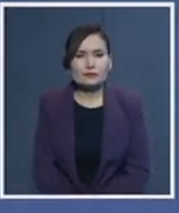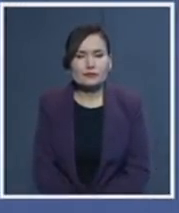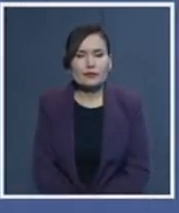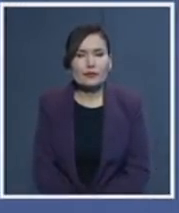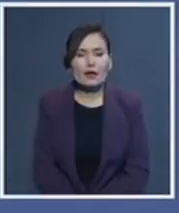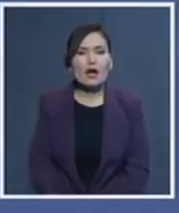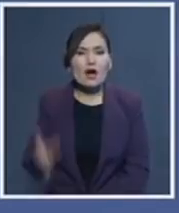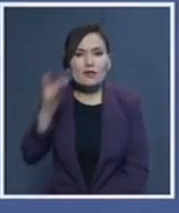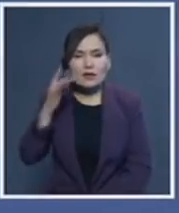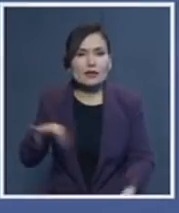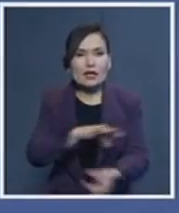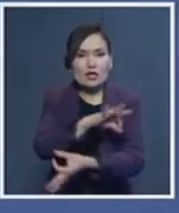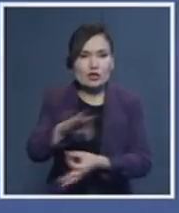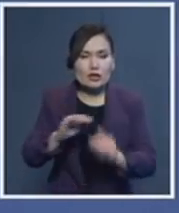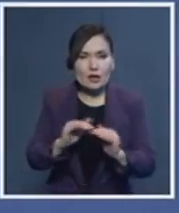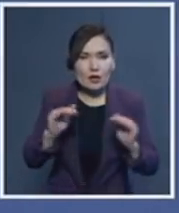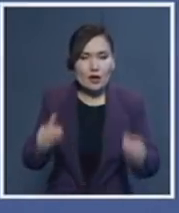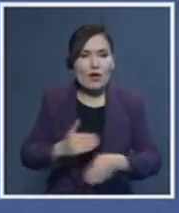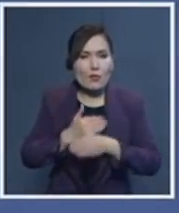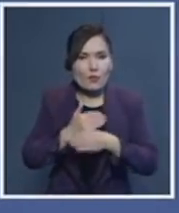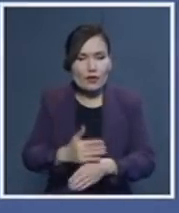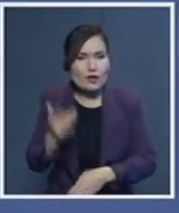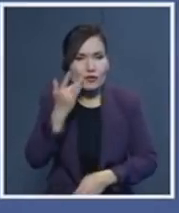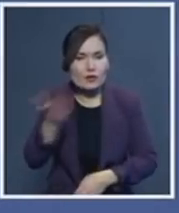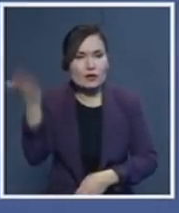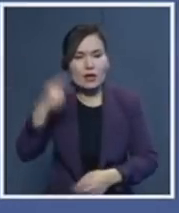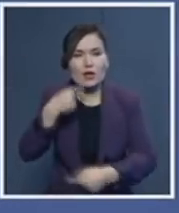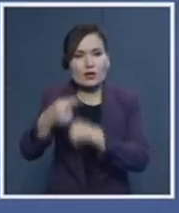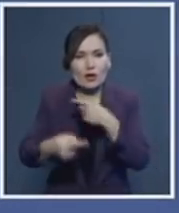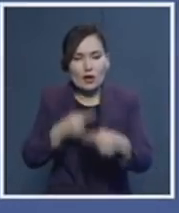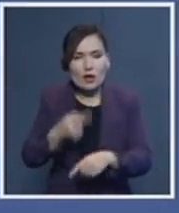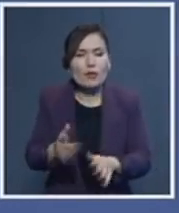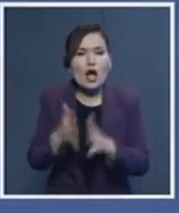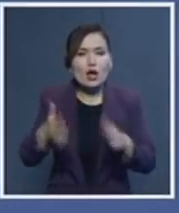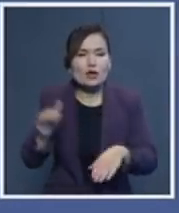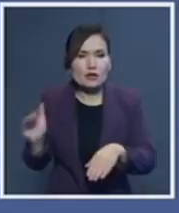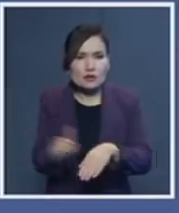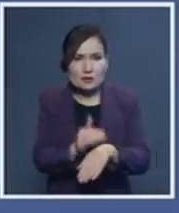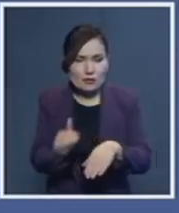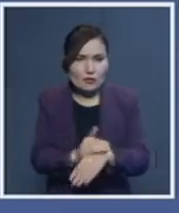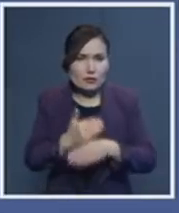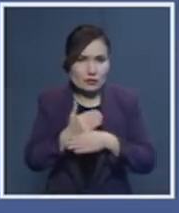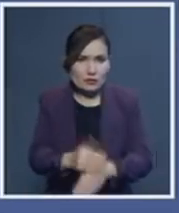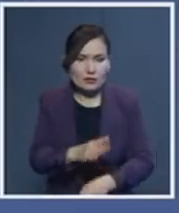Жетім мен жесірге қол ұшын беру, сыртта қалдырмау ежелден келе жатқан дәстүріміз, үлкен сауапты шаруа болыпты.